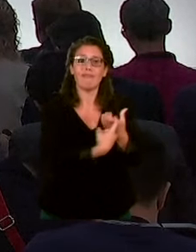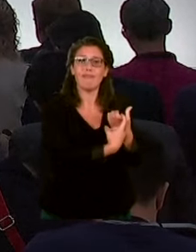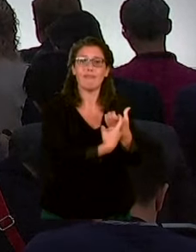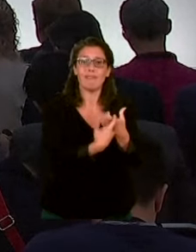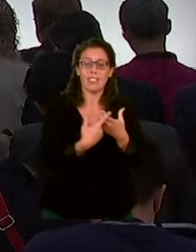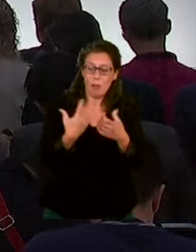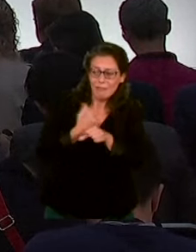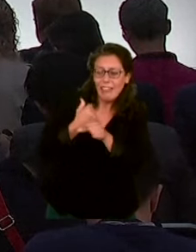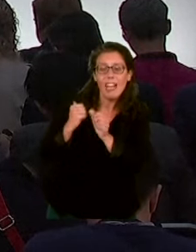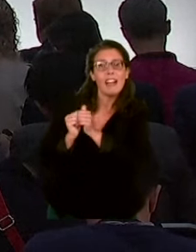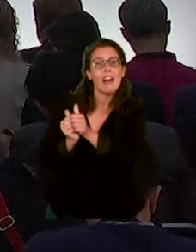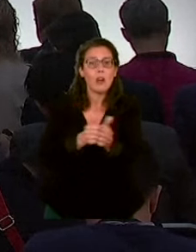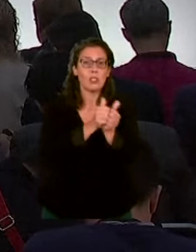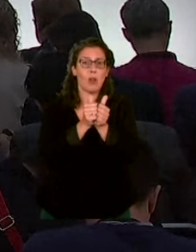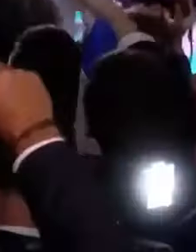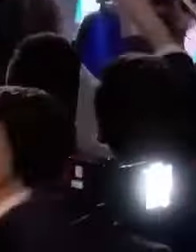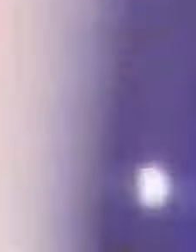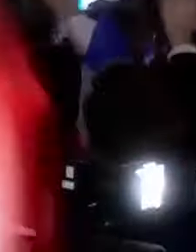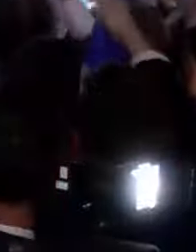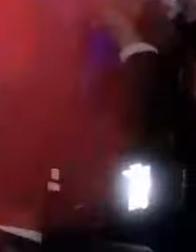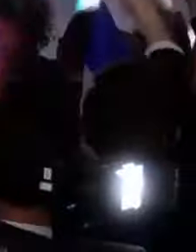ses dirigeants et bâtir un projet nouveau.